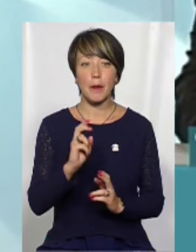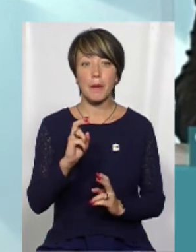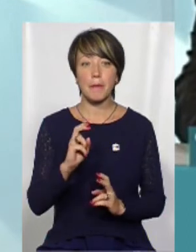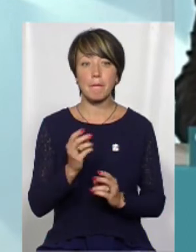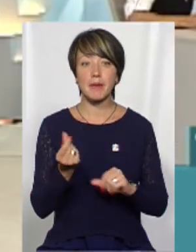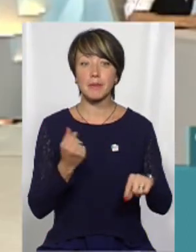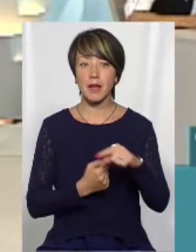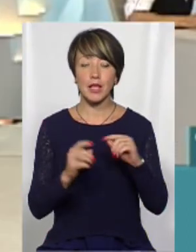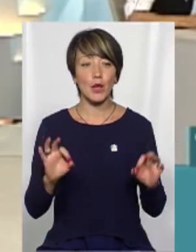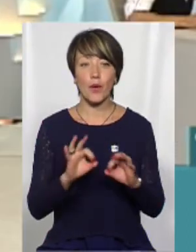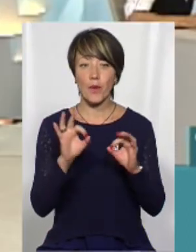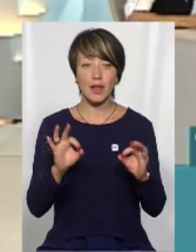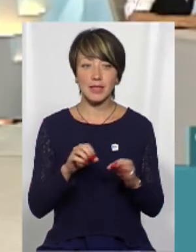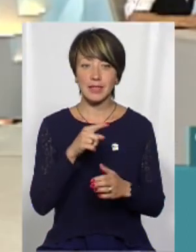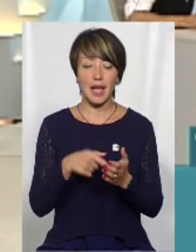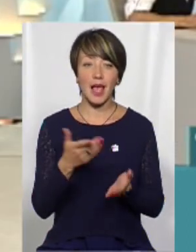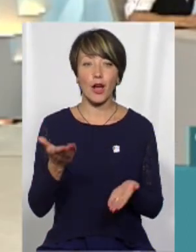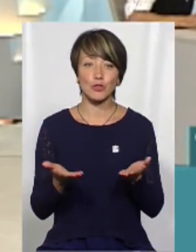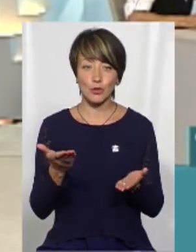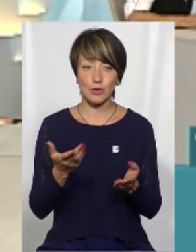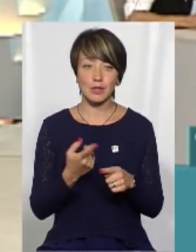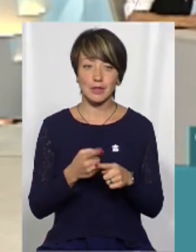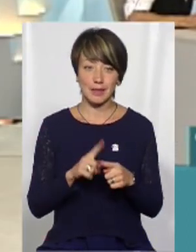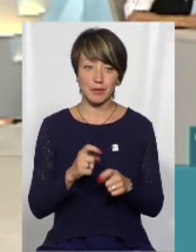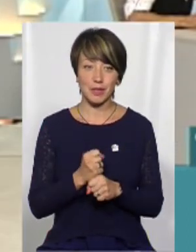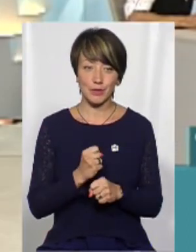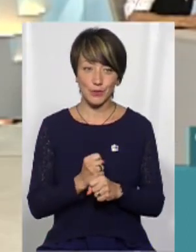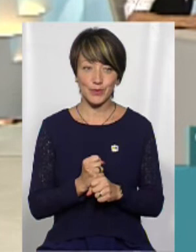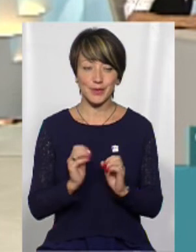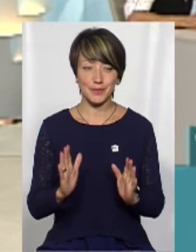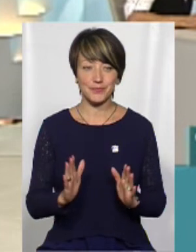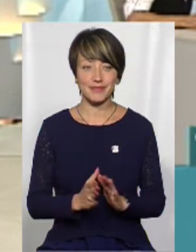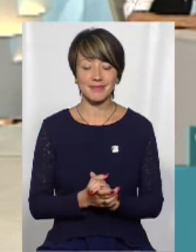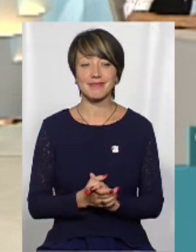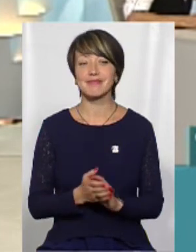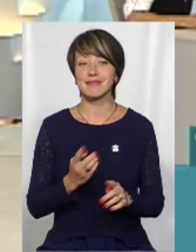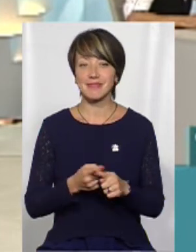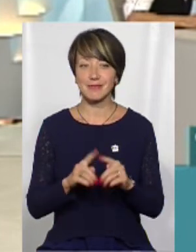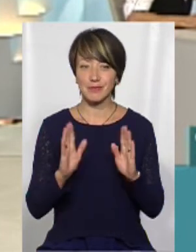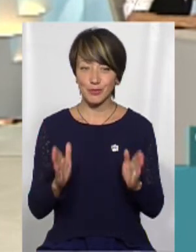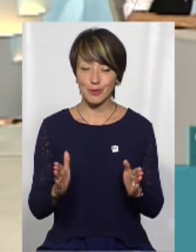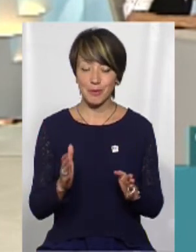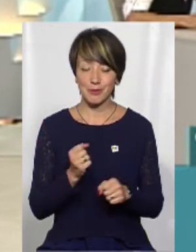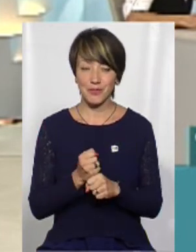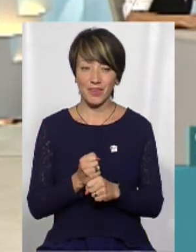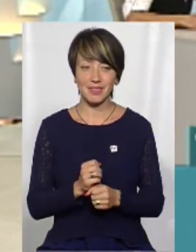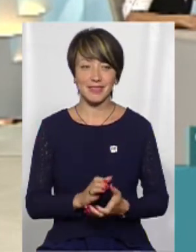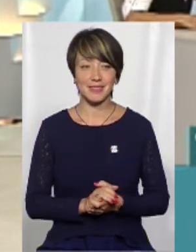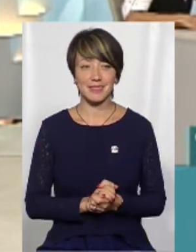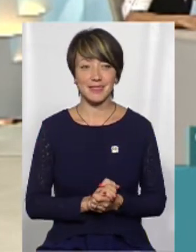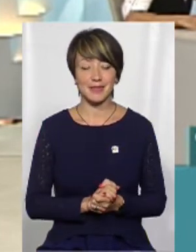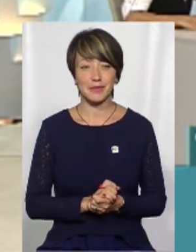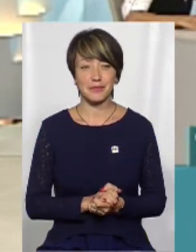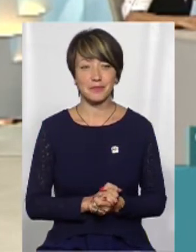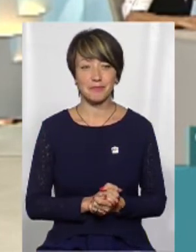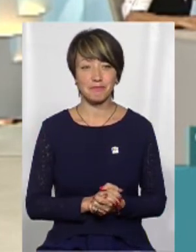Підприємець ніколи не задає питання, якщо це спрацює. Ça va marcher. А це буде працювати. On va ouvrir, je